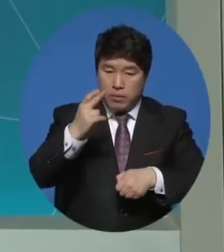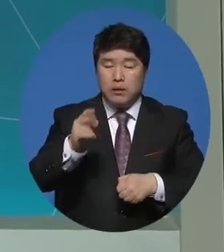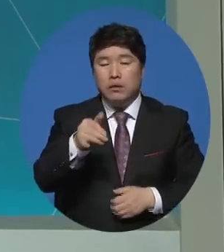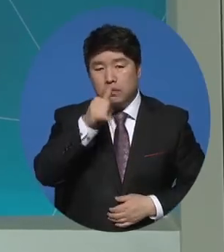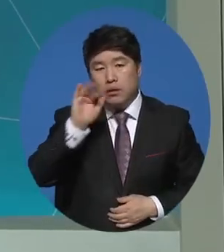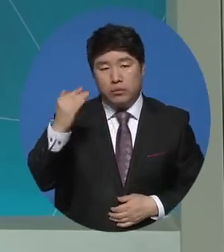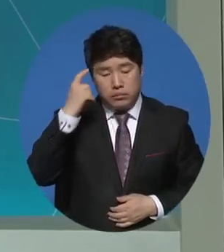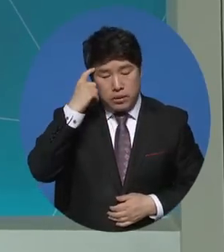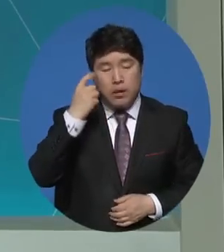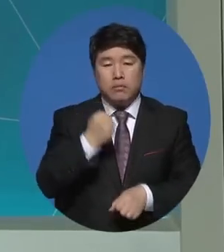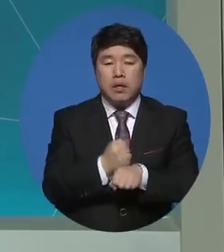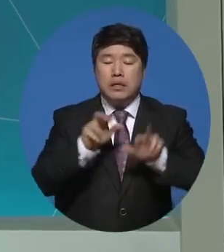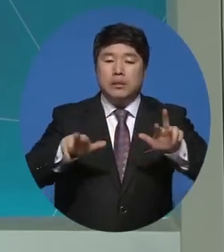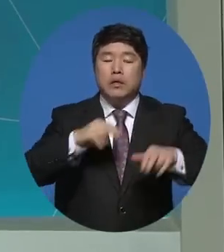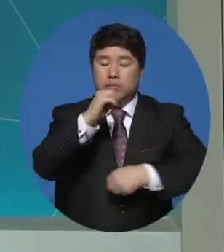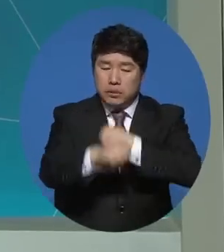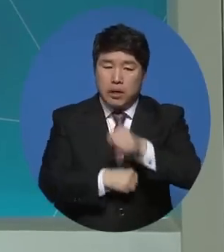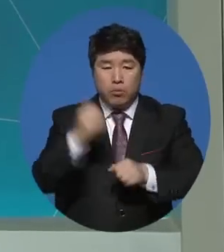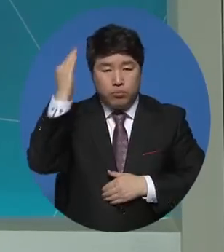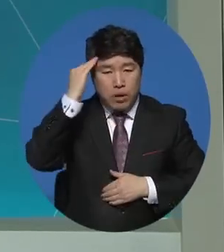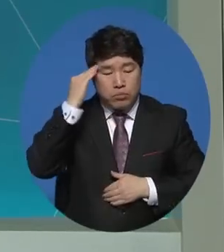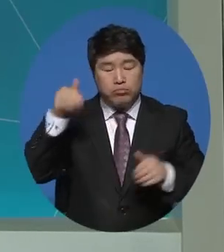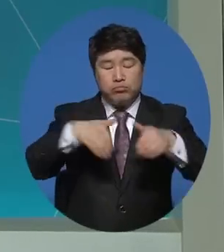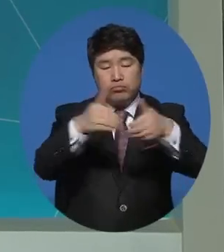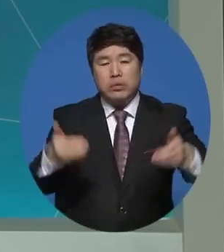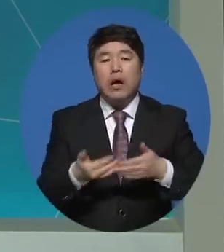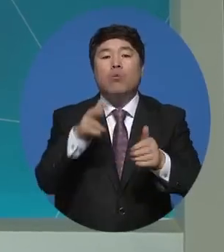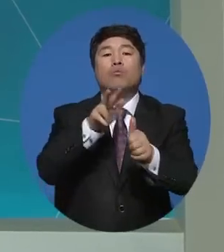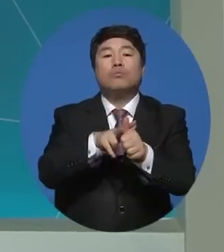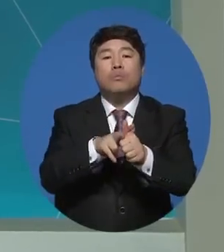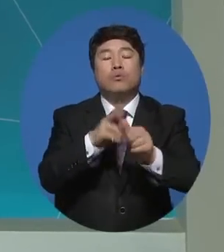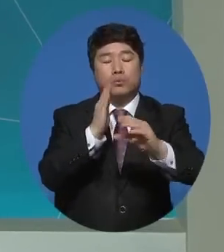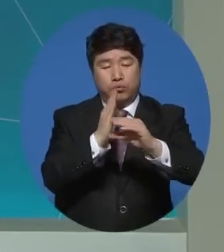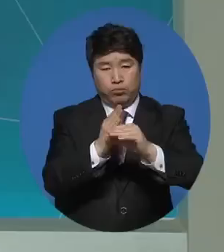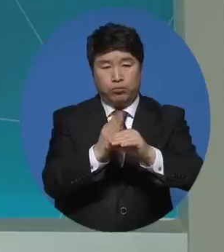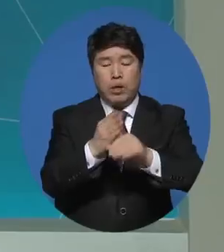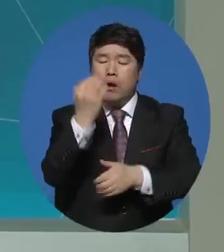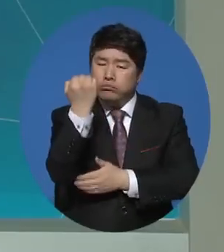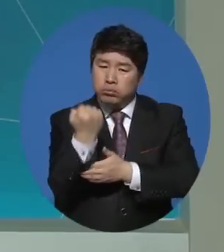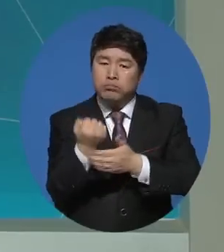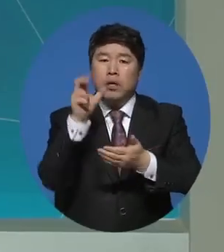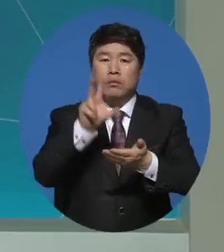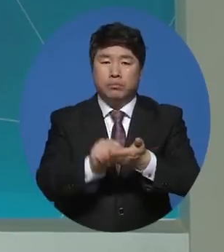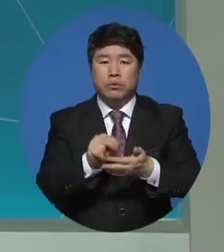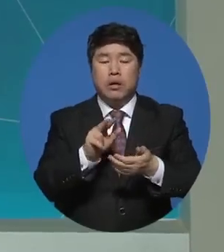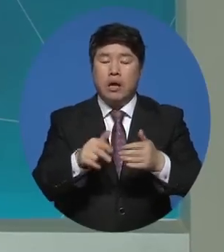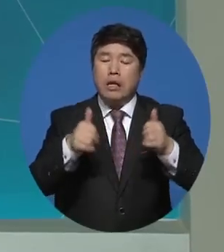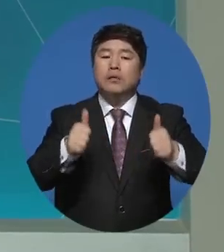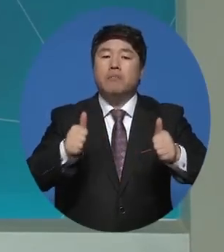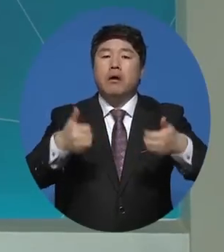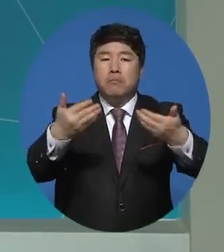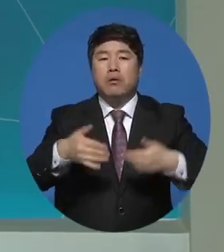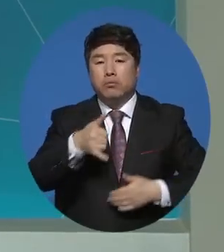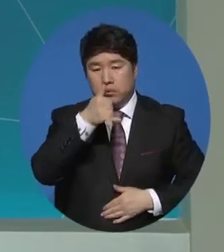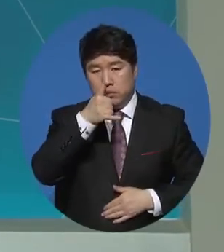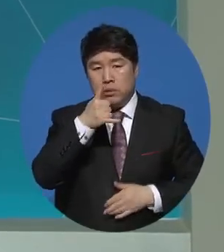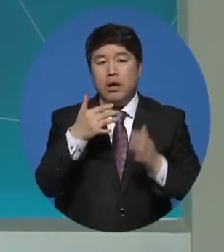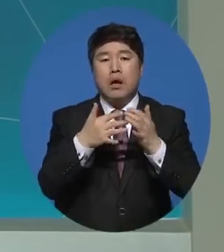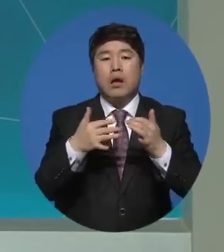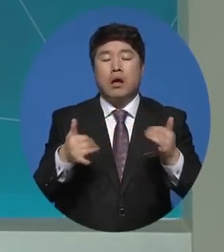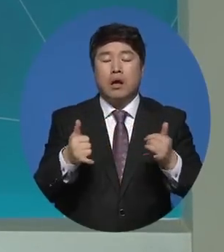생각합니다 지금 자유한국당 후보 중에 어 부패 문제로 재판을 받고 계시는